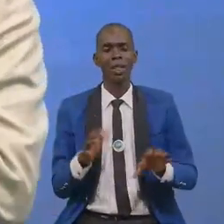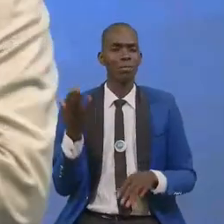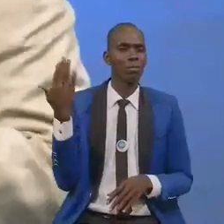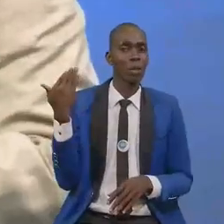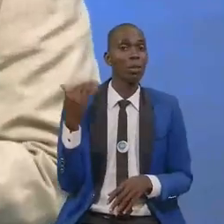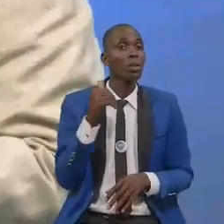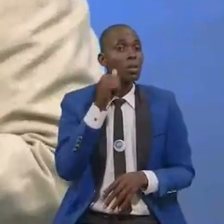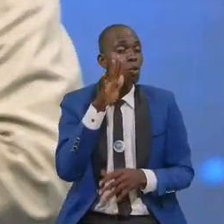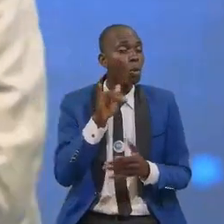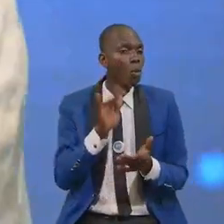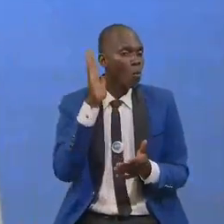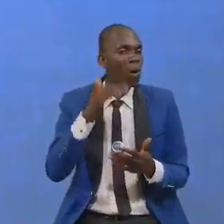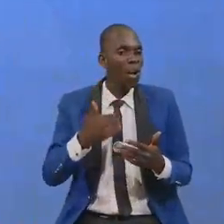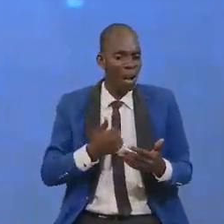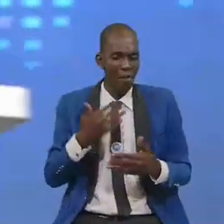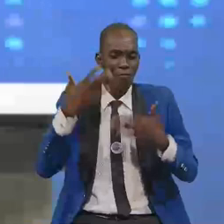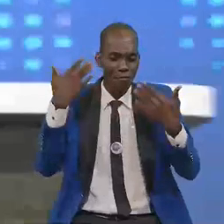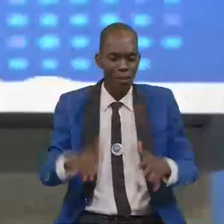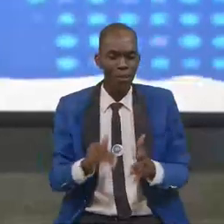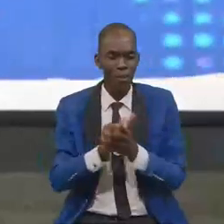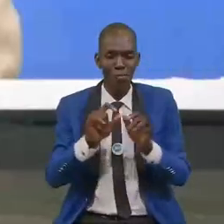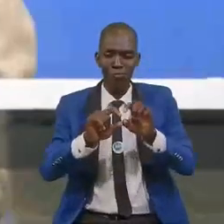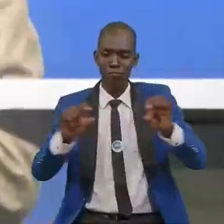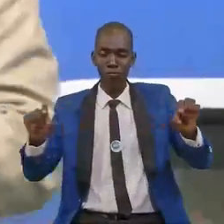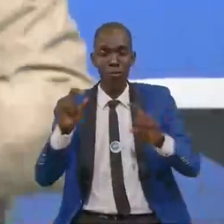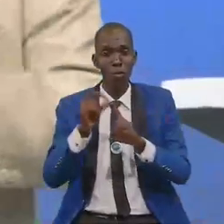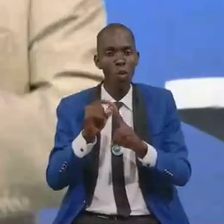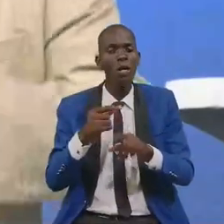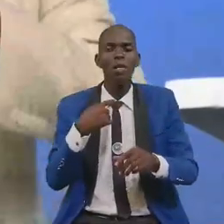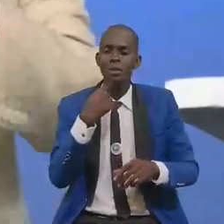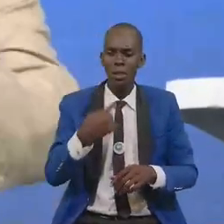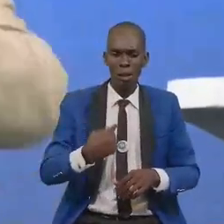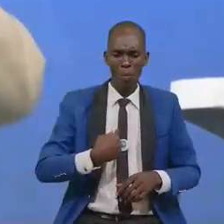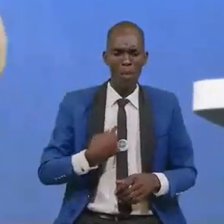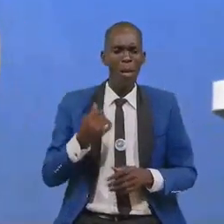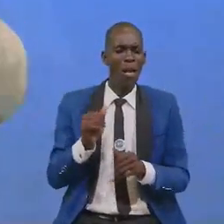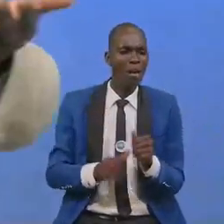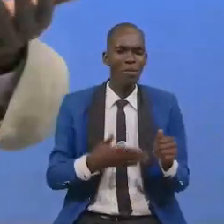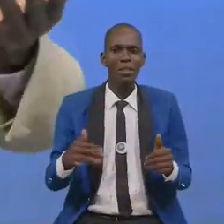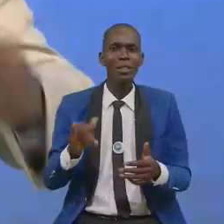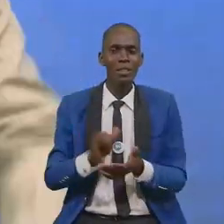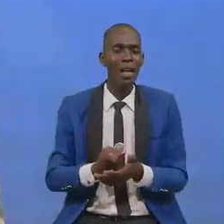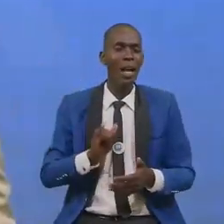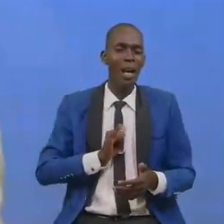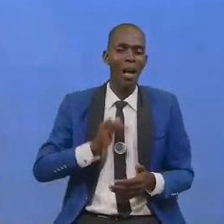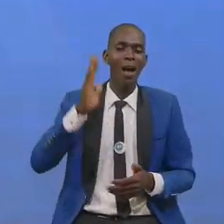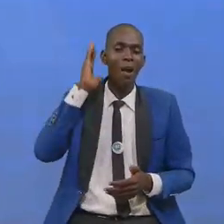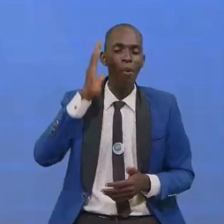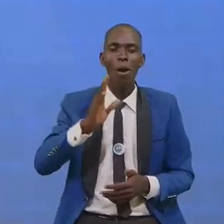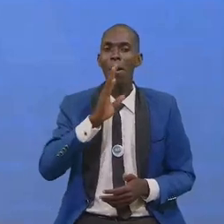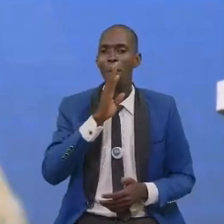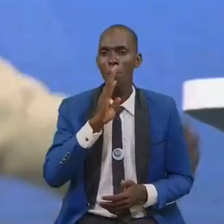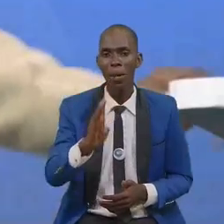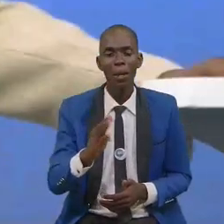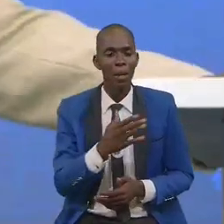éprouvait achever la phrase et il m'a raconté tout ce que je serai et